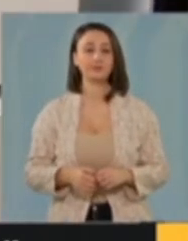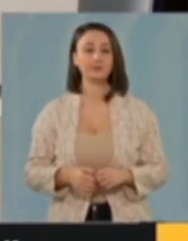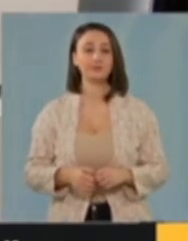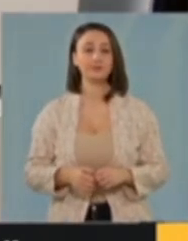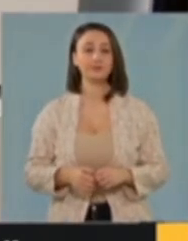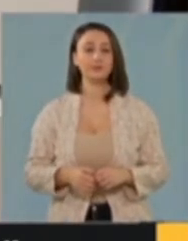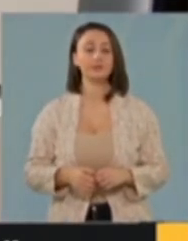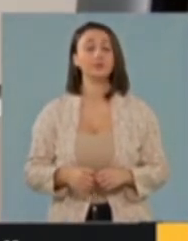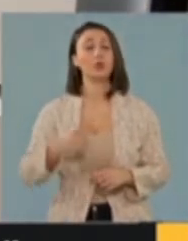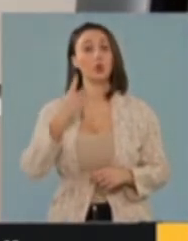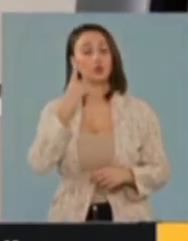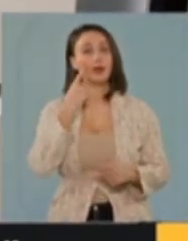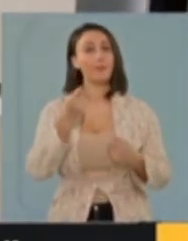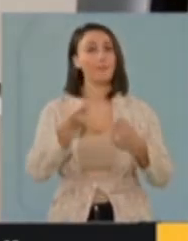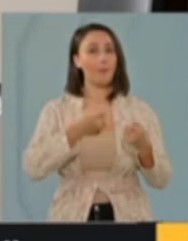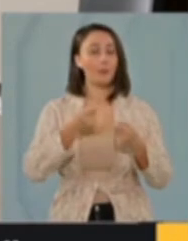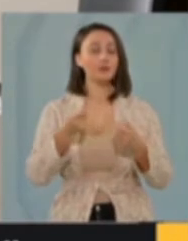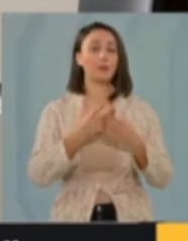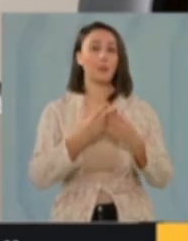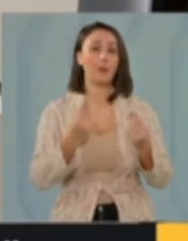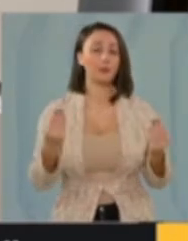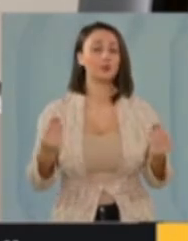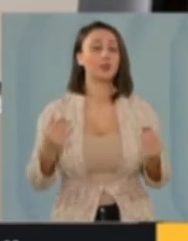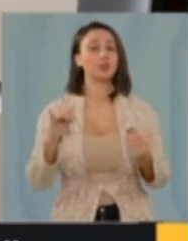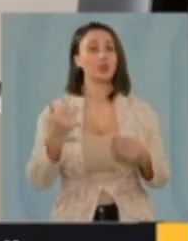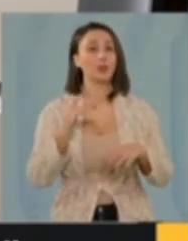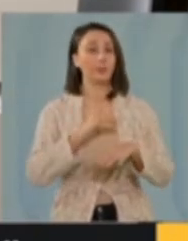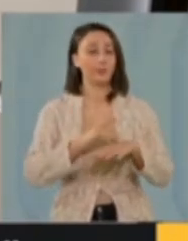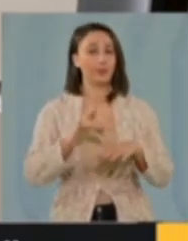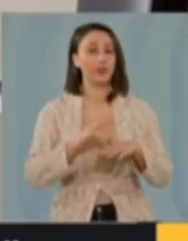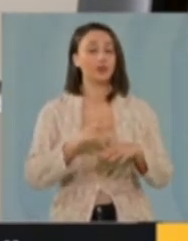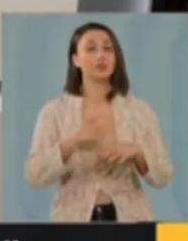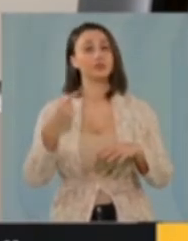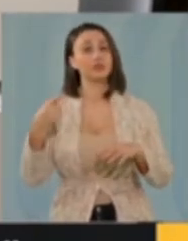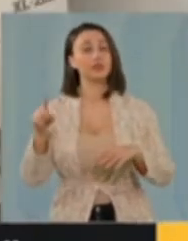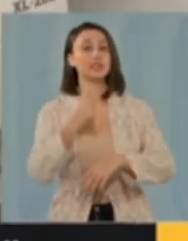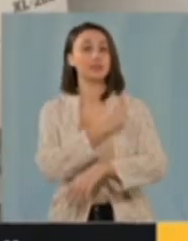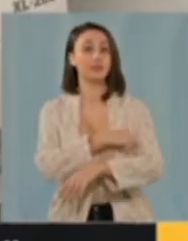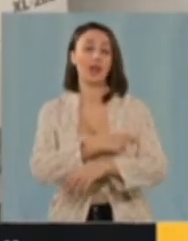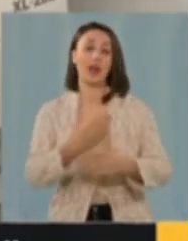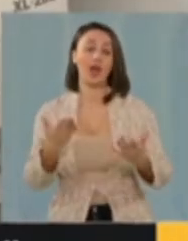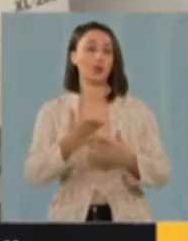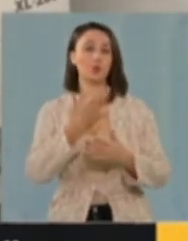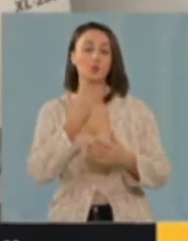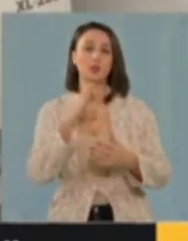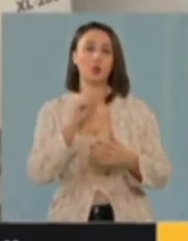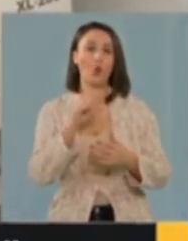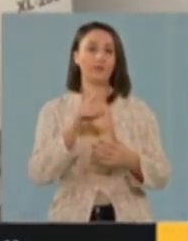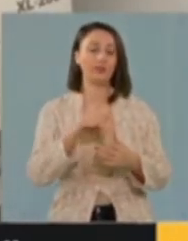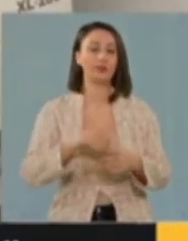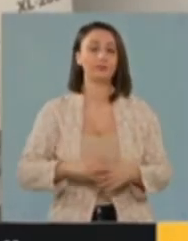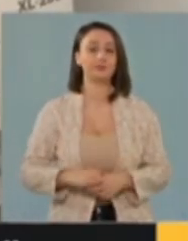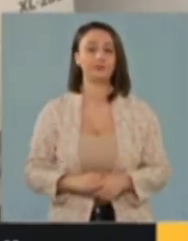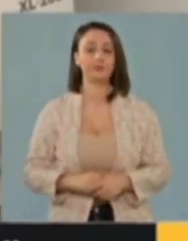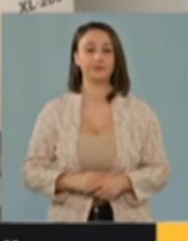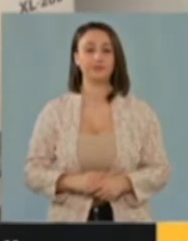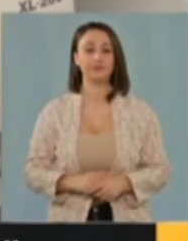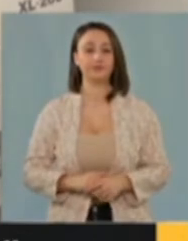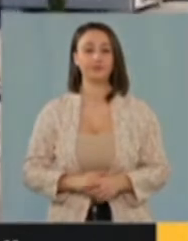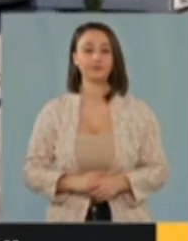Sigur, o să încercăm să mobilizăm și cadre medicale din spitalele care nu sunt